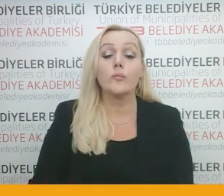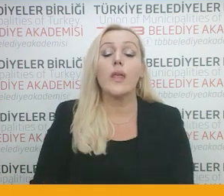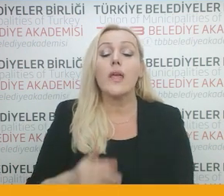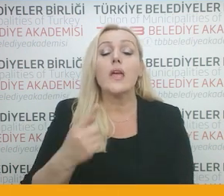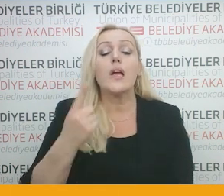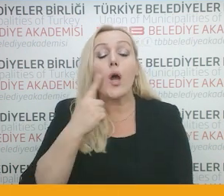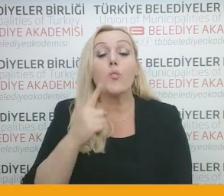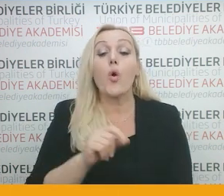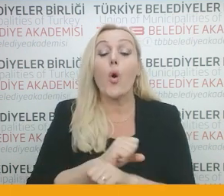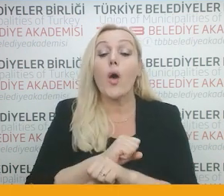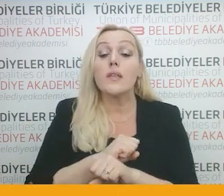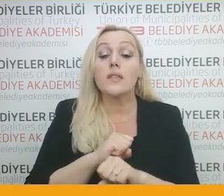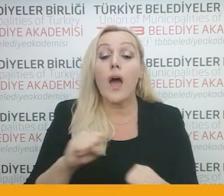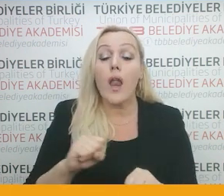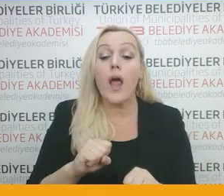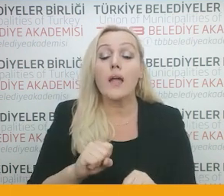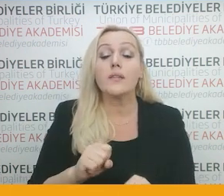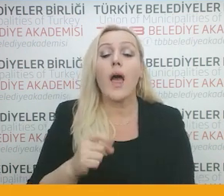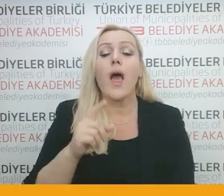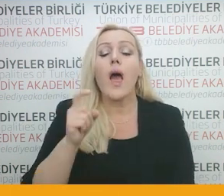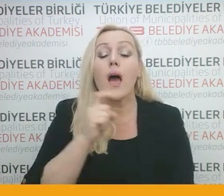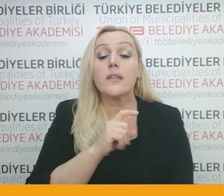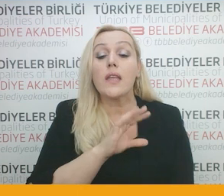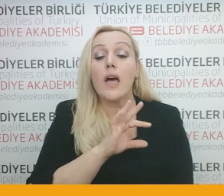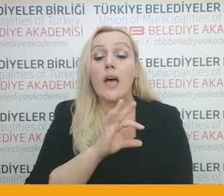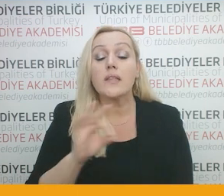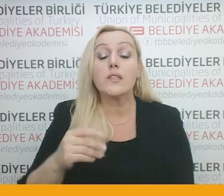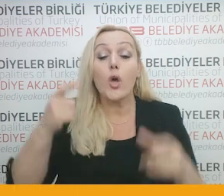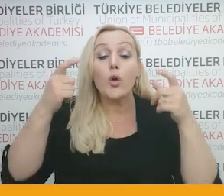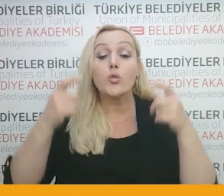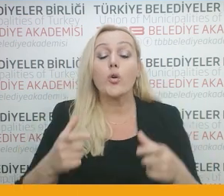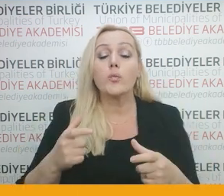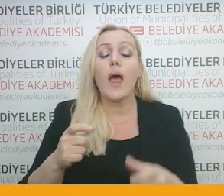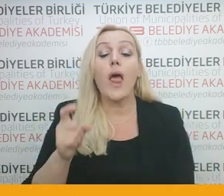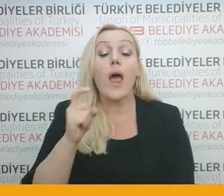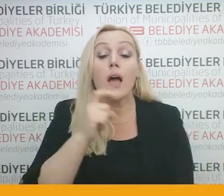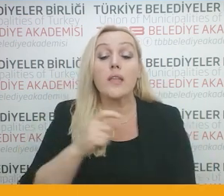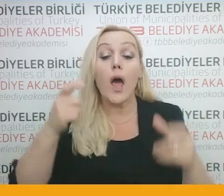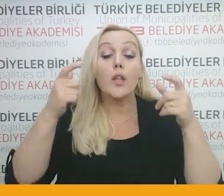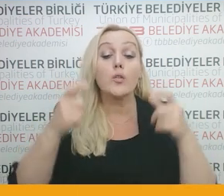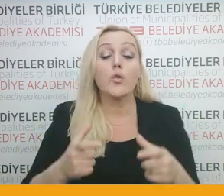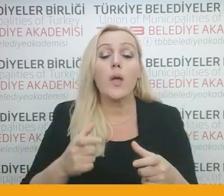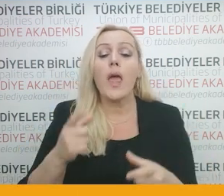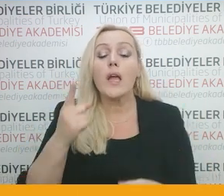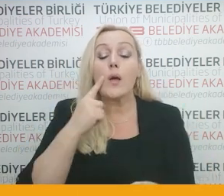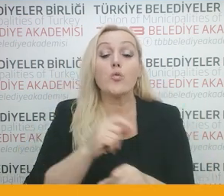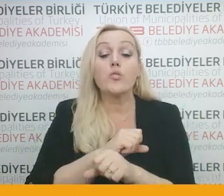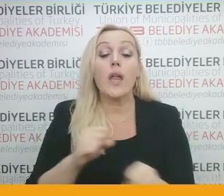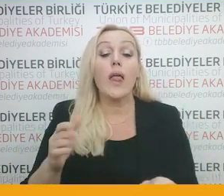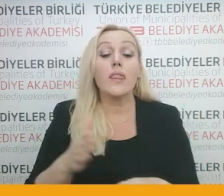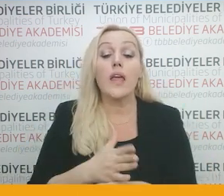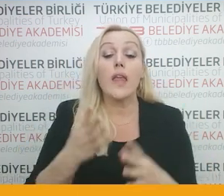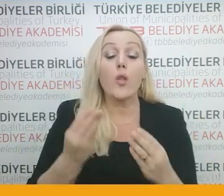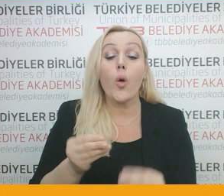Kamu zararında kusursuz sorumluluktan kusurlu sorumluluk anlayışına geçmiş. Yani kamu zararına sebebiyet veren kamu görevlisiyle